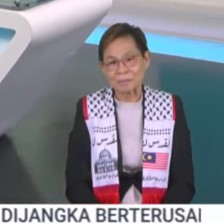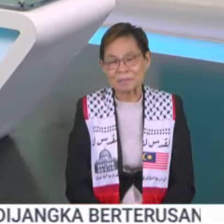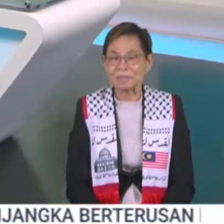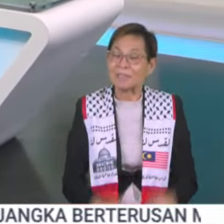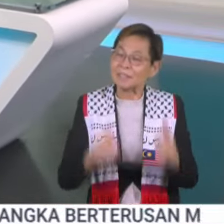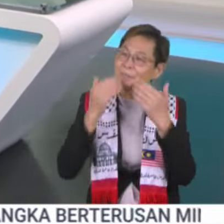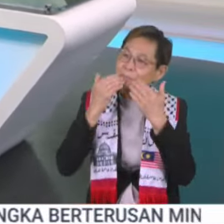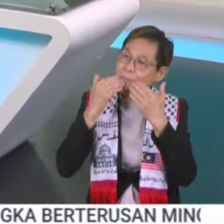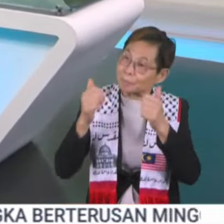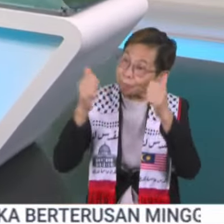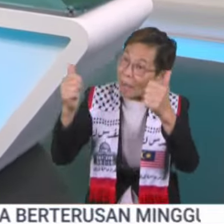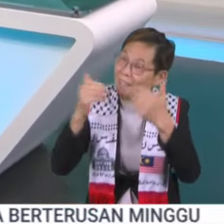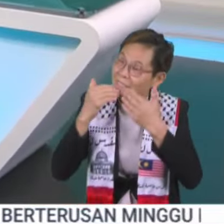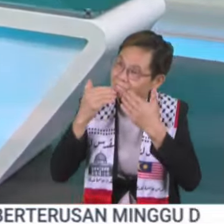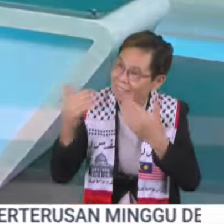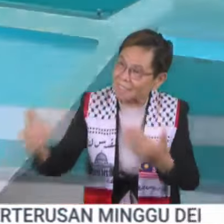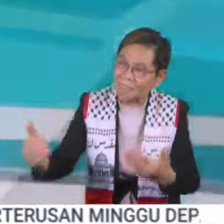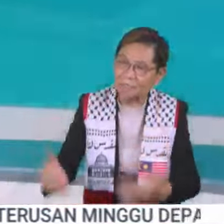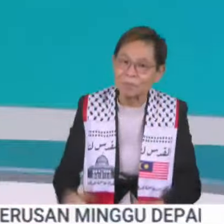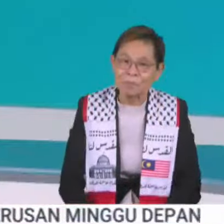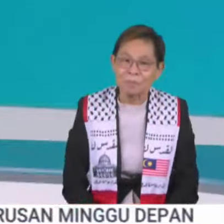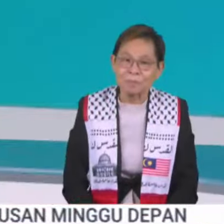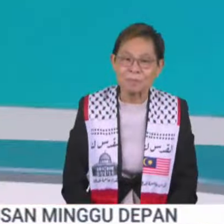Baik Azidi, terima kasih.